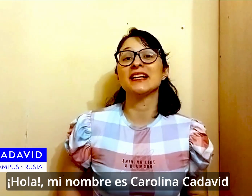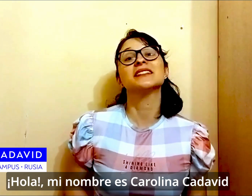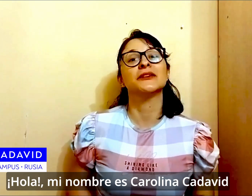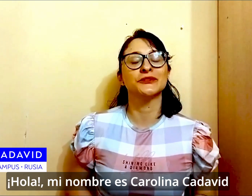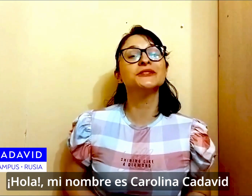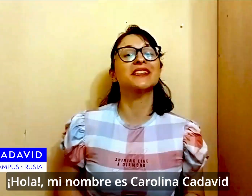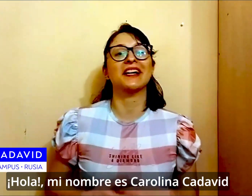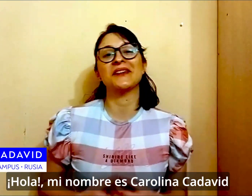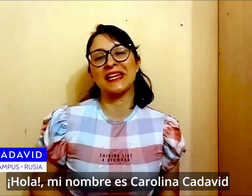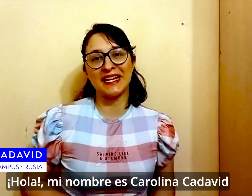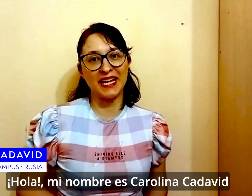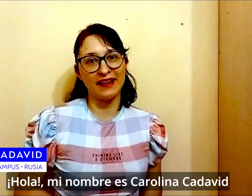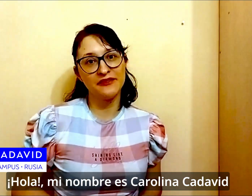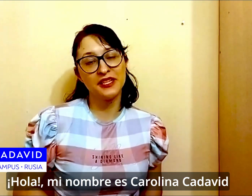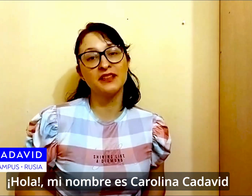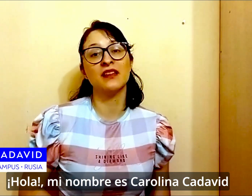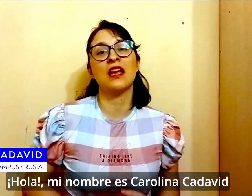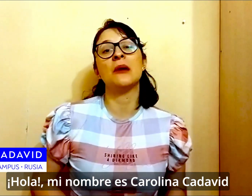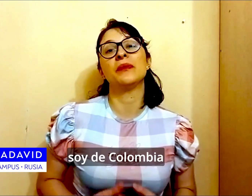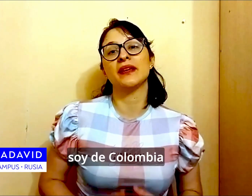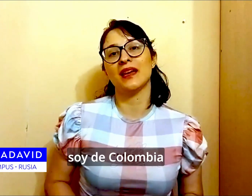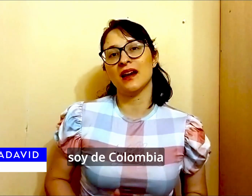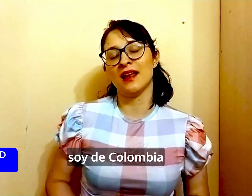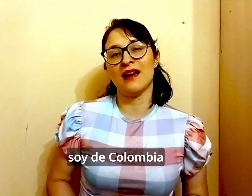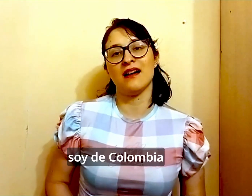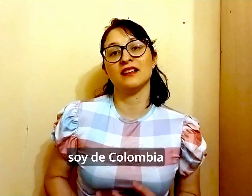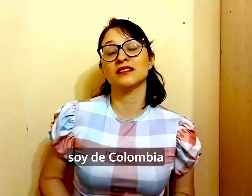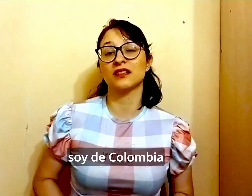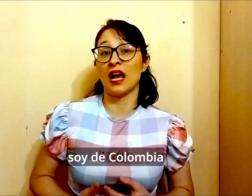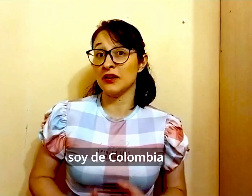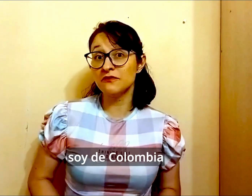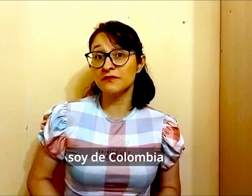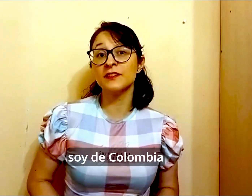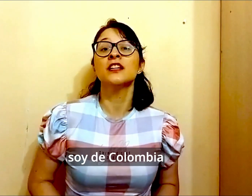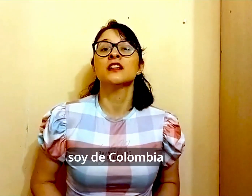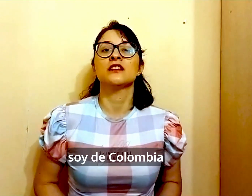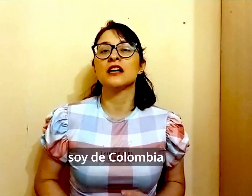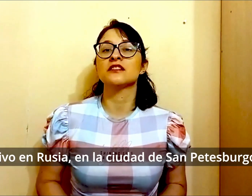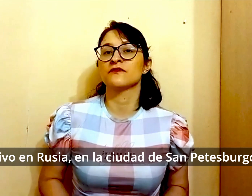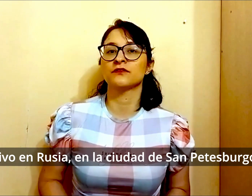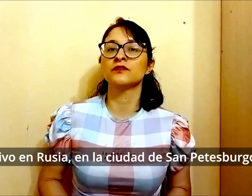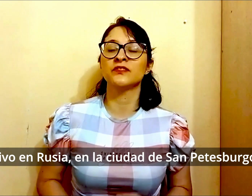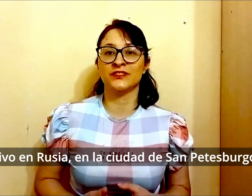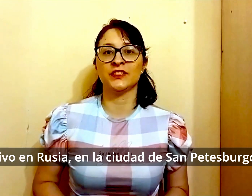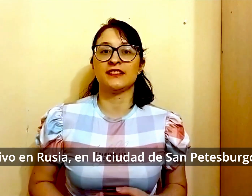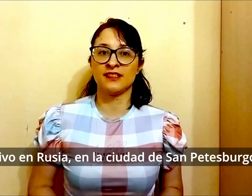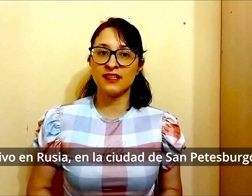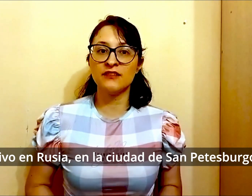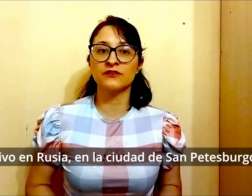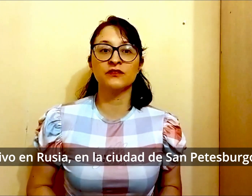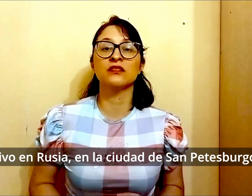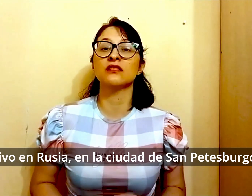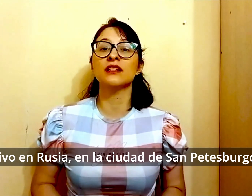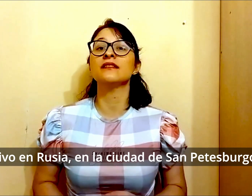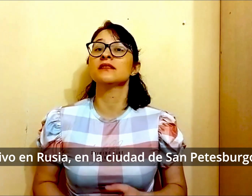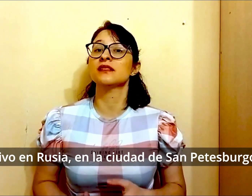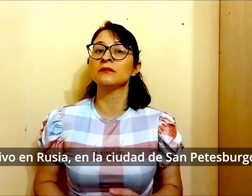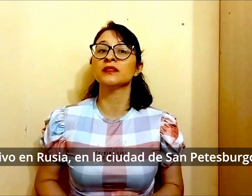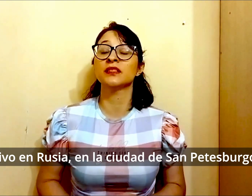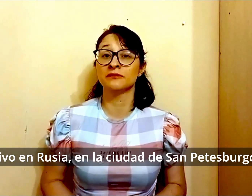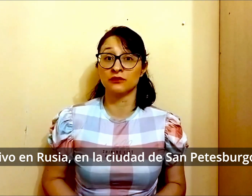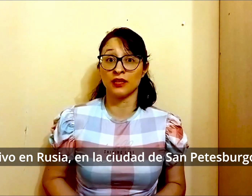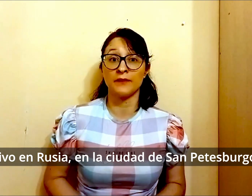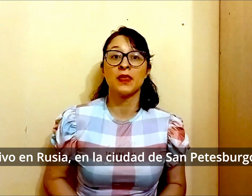Здравствуйте, меня зовут Каролина Кавин, я приехала из Колумбии, я живу в России, в